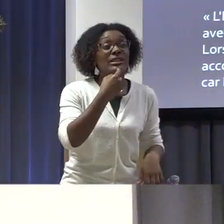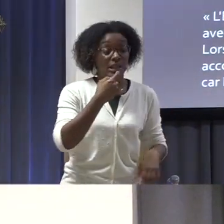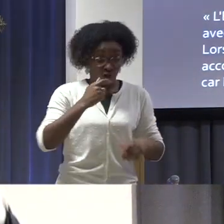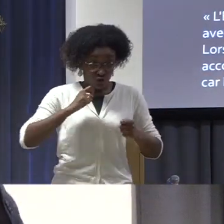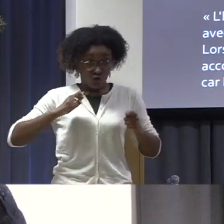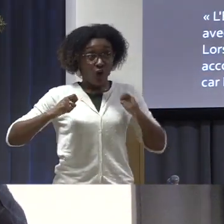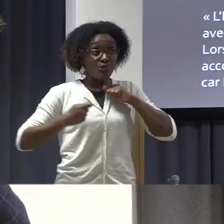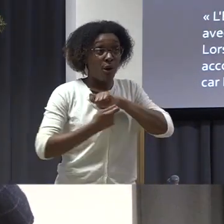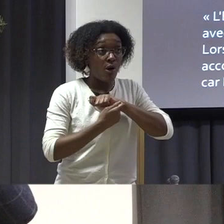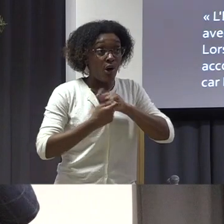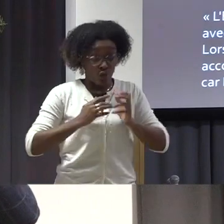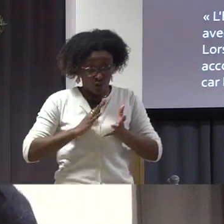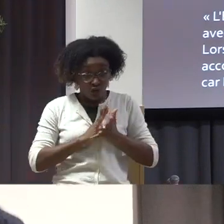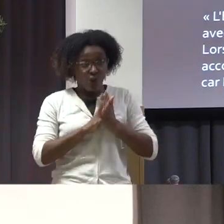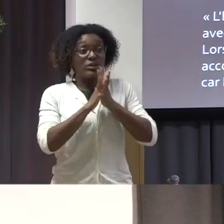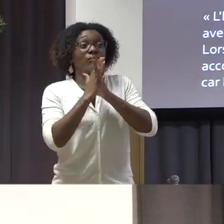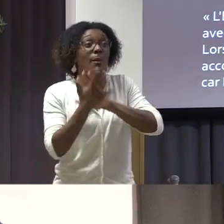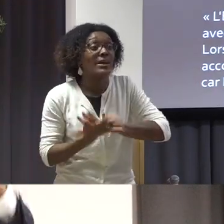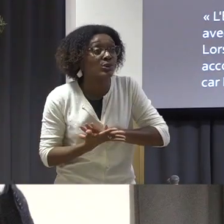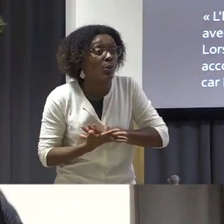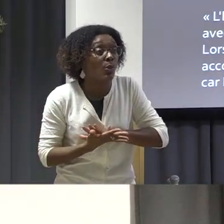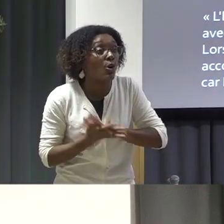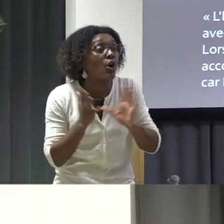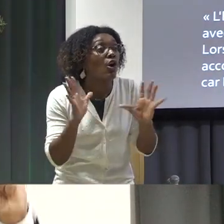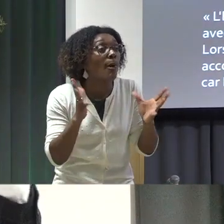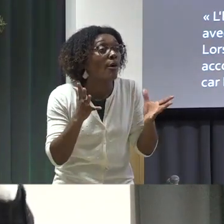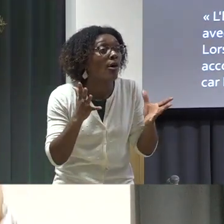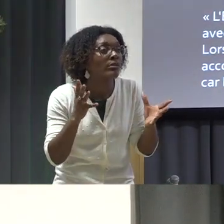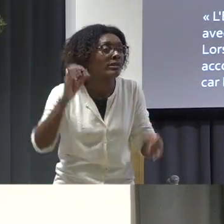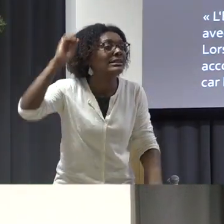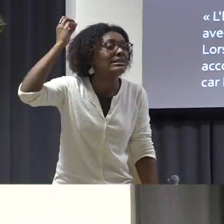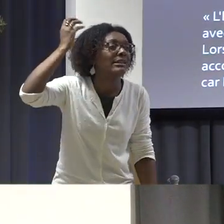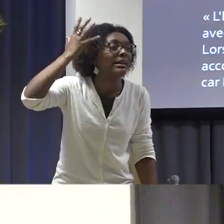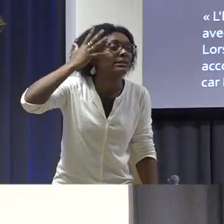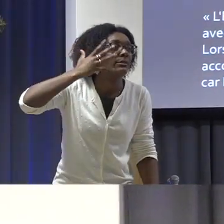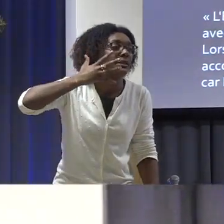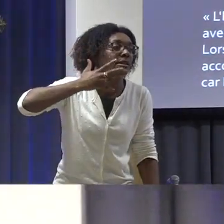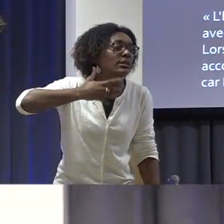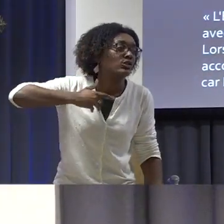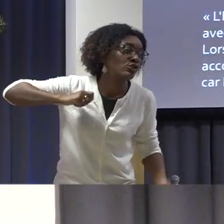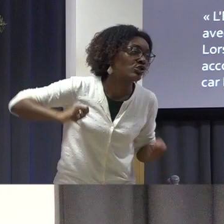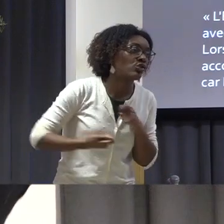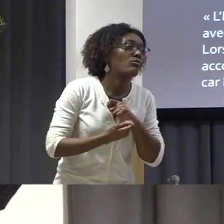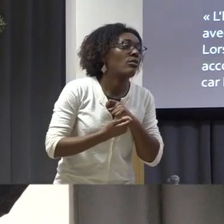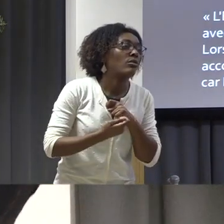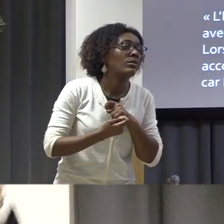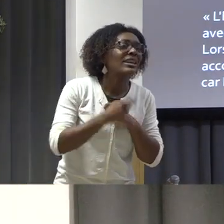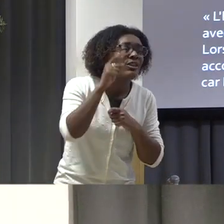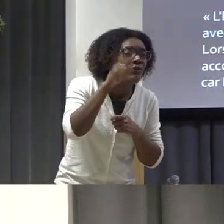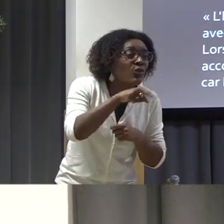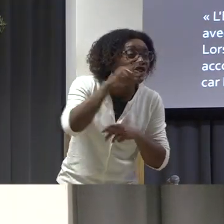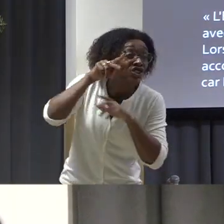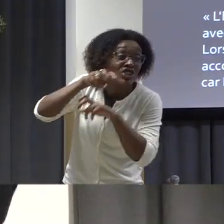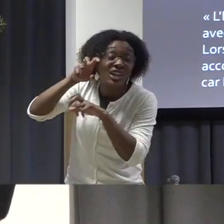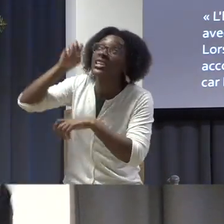transformation c'est l'action du saint-esprit dans nos vies aspirent au saint-esprit